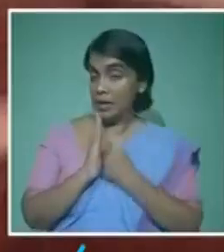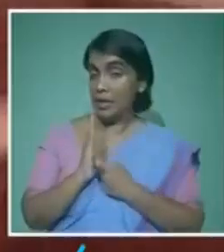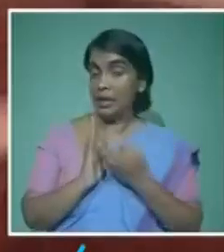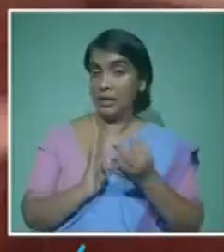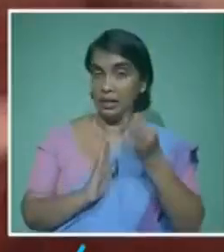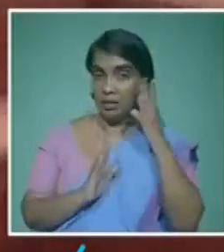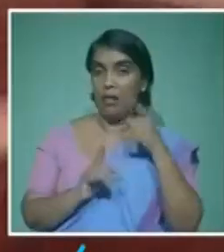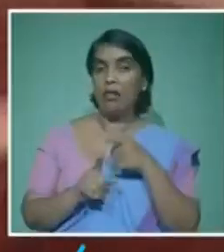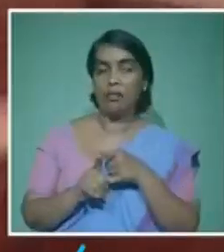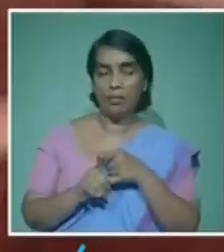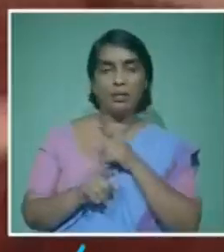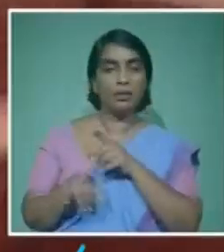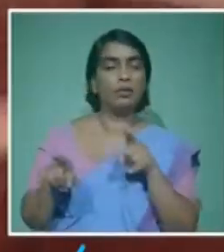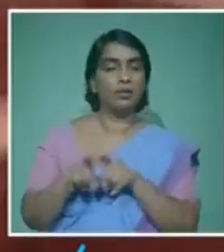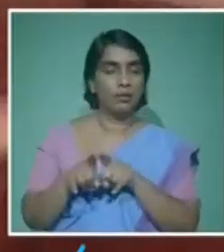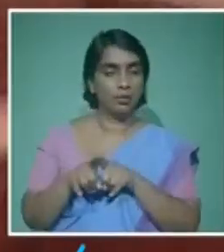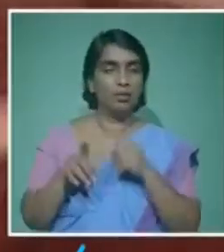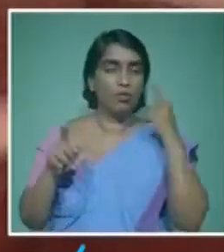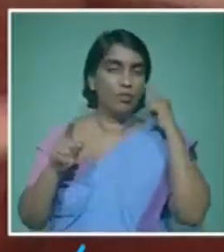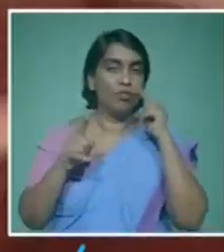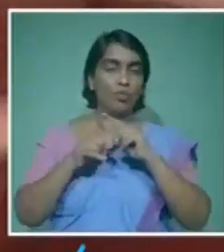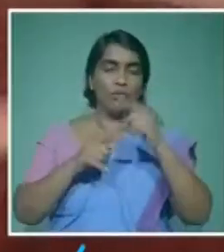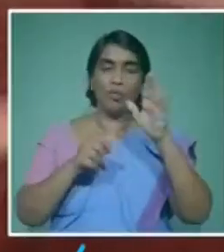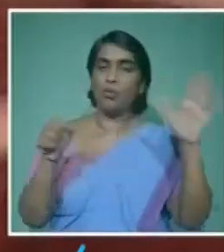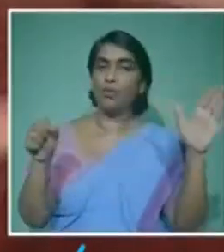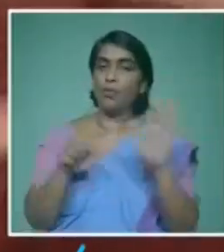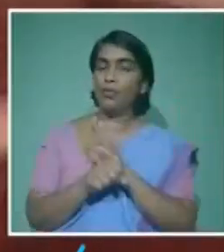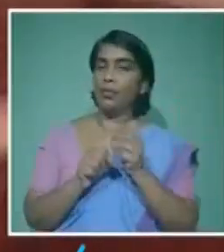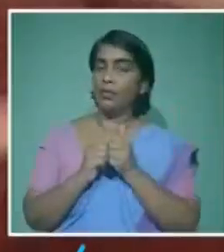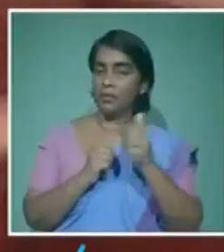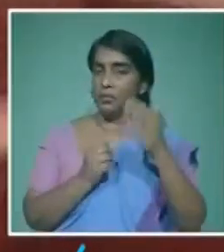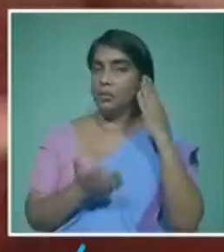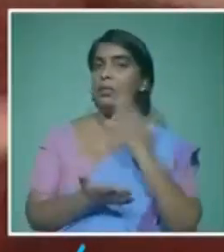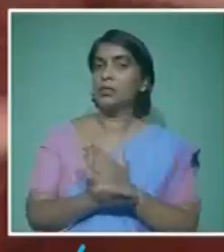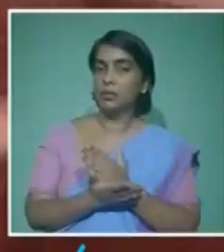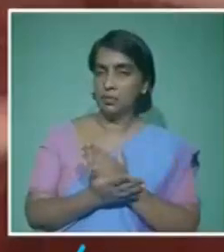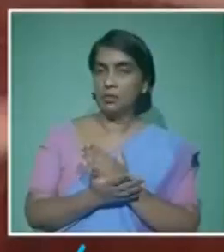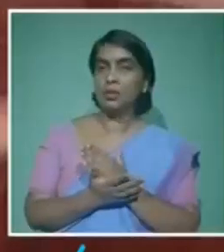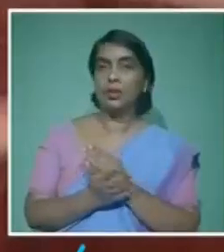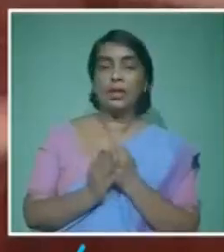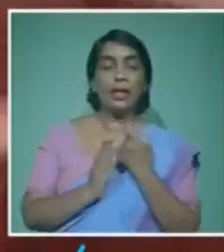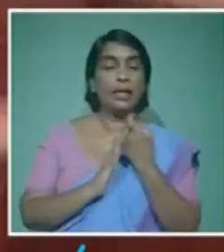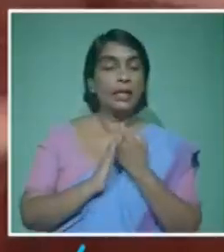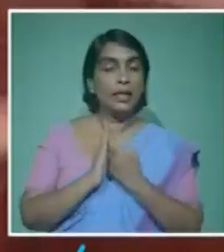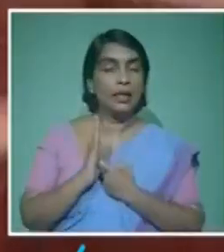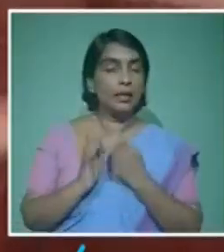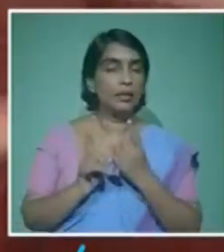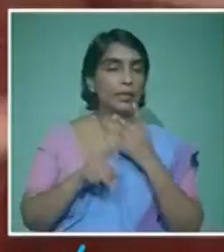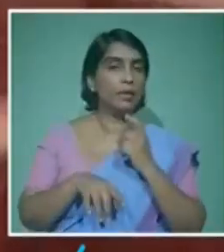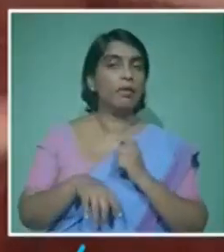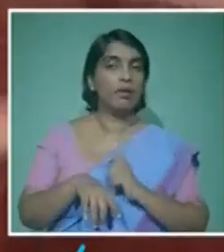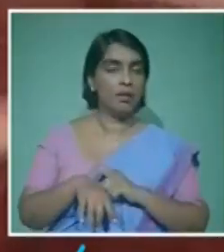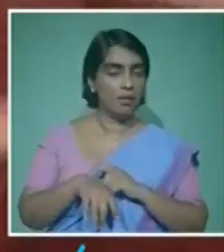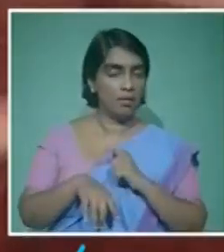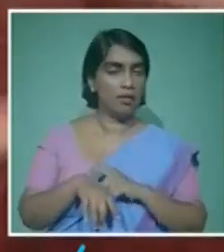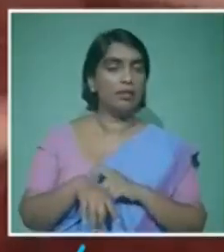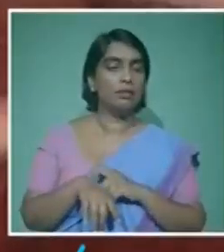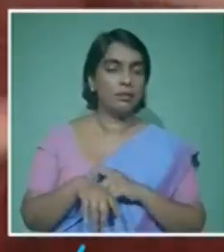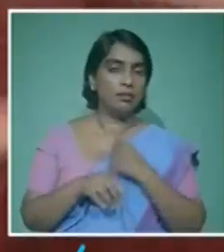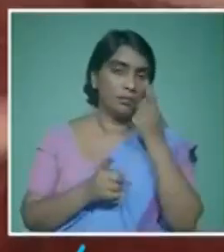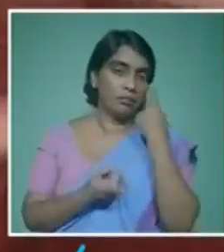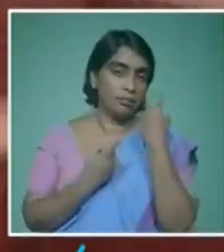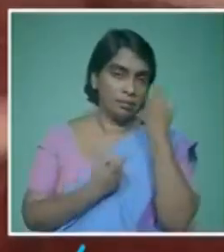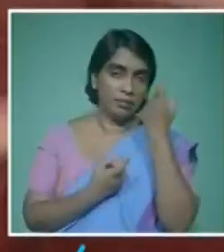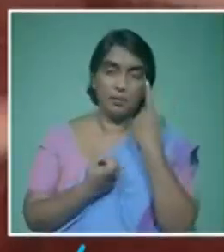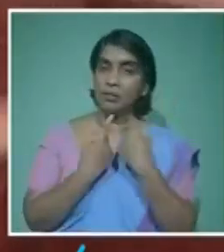சட்ட நடவடிக்கைகளை நாம் முன்னெடுத்து வருகின்றோம். நான் ஆரம்பத்திலேயே கூறியது போல இராஜதந்திர மட்ட செயல்பாடுகளை